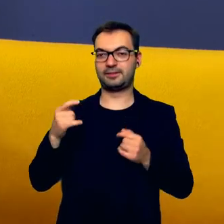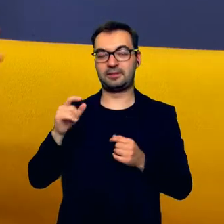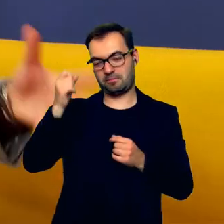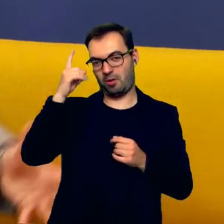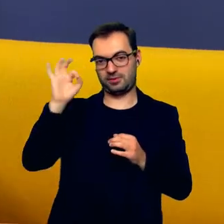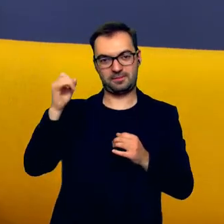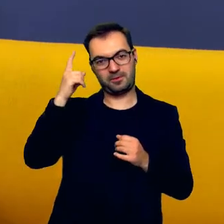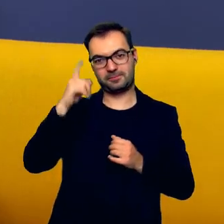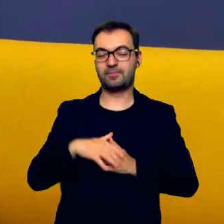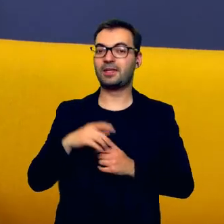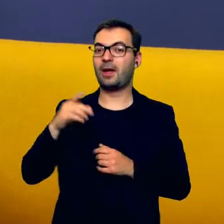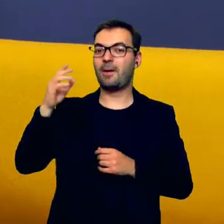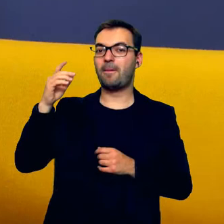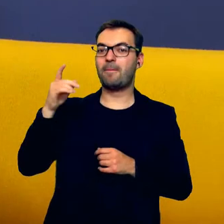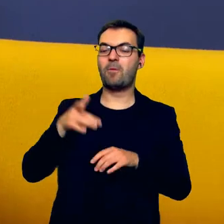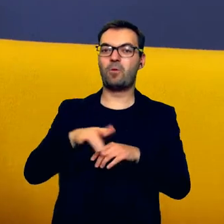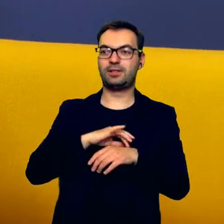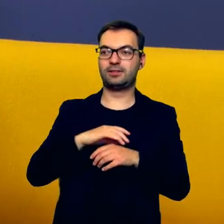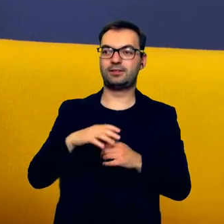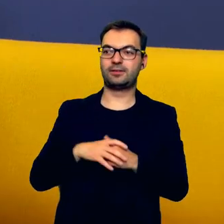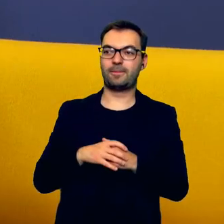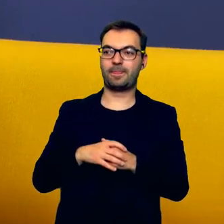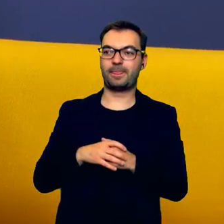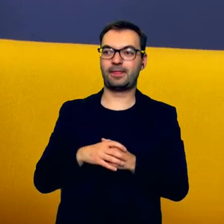następująco tę scenę, że Edward Popielski